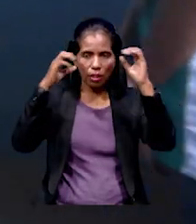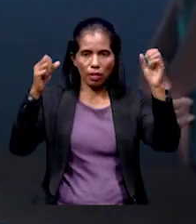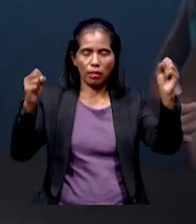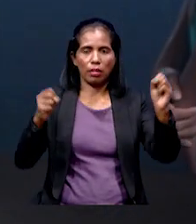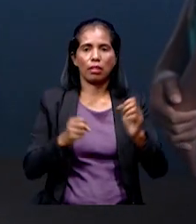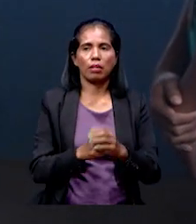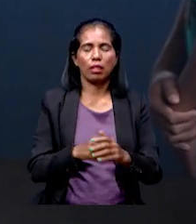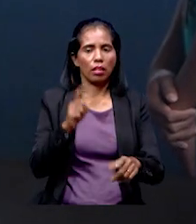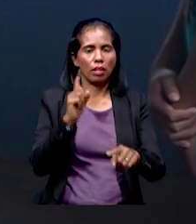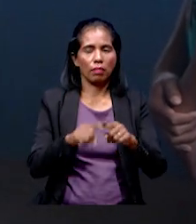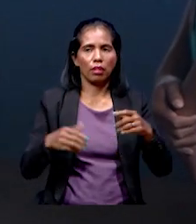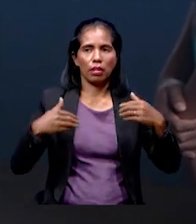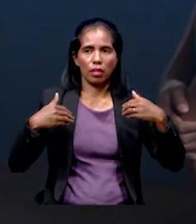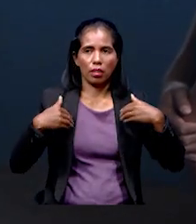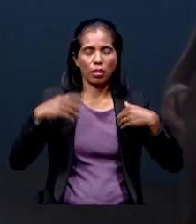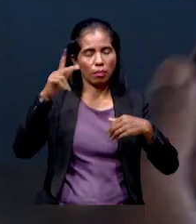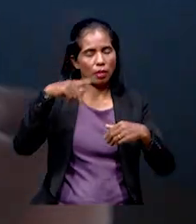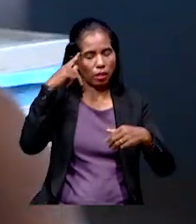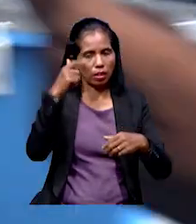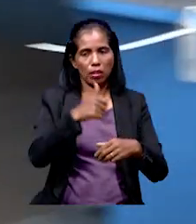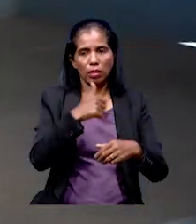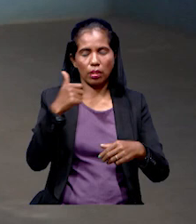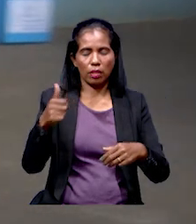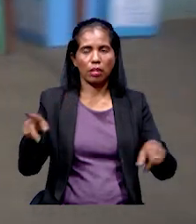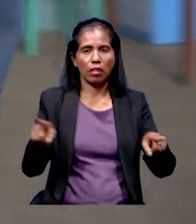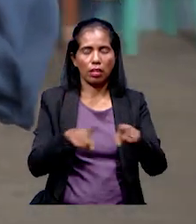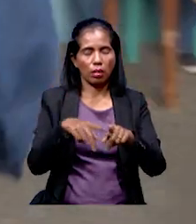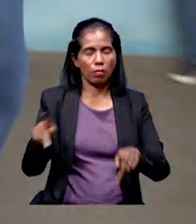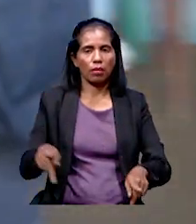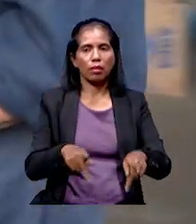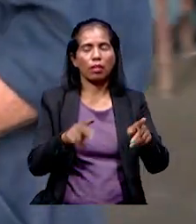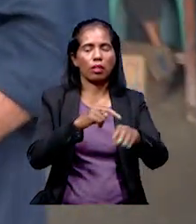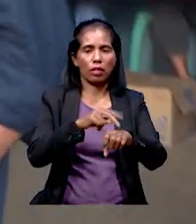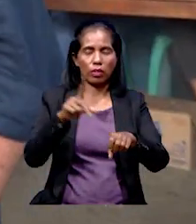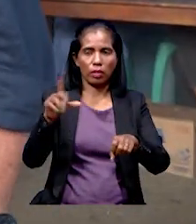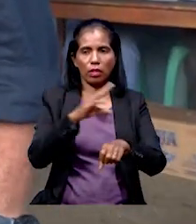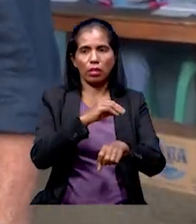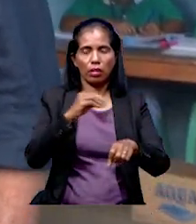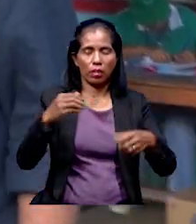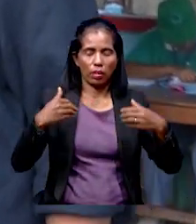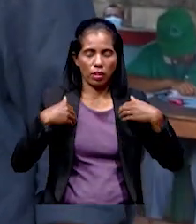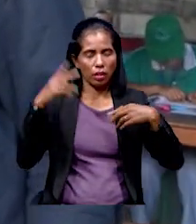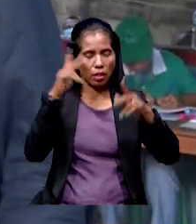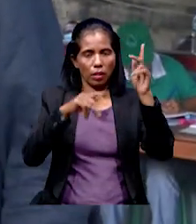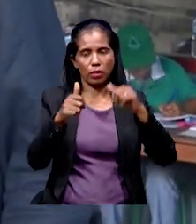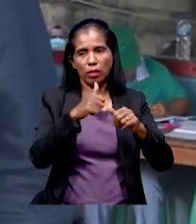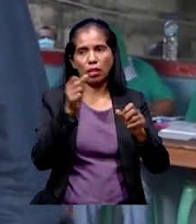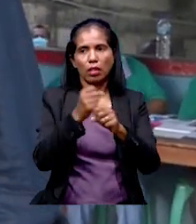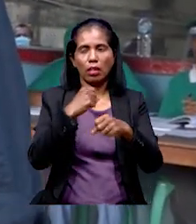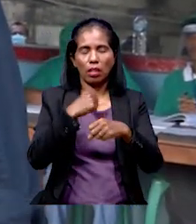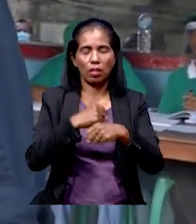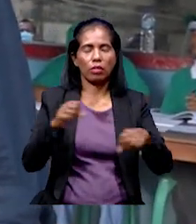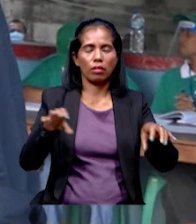Republika labele iha kargu politiku seluk, e kenar publiku iha nivel nasional, nomos iha kazu seluk halau kenar